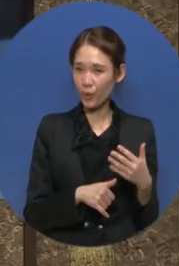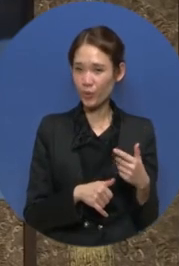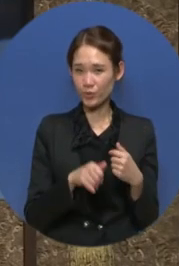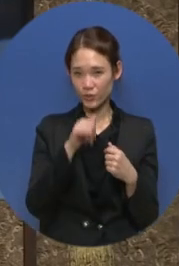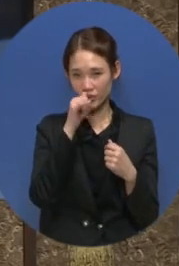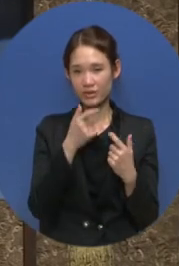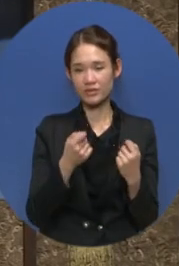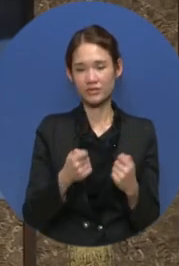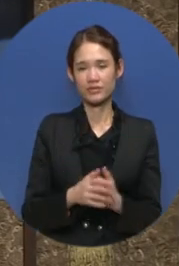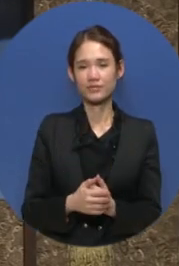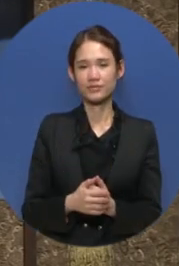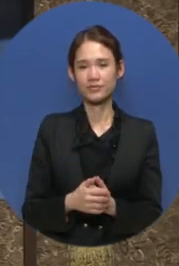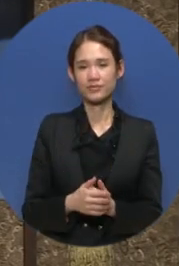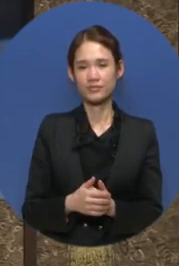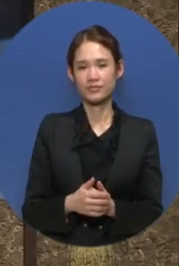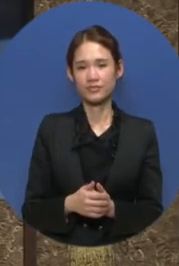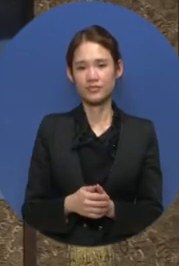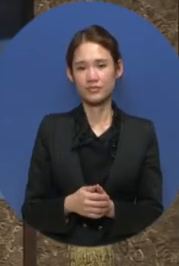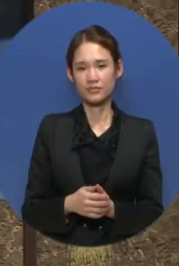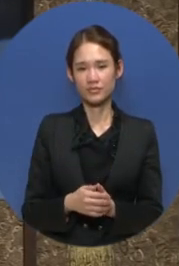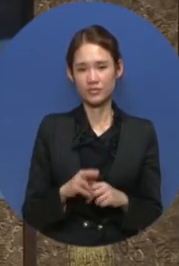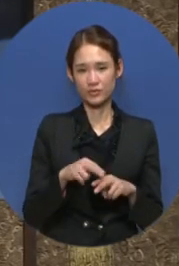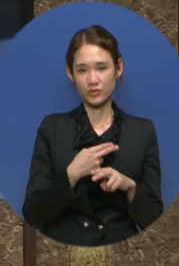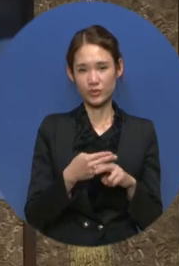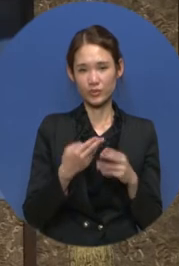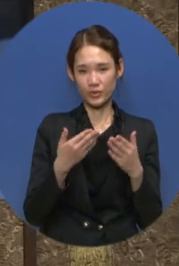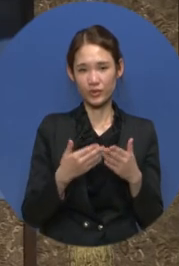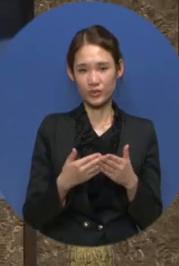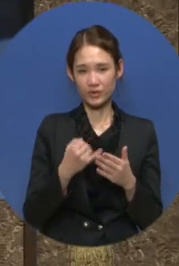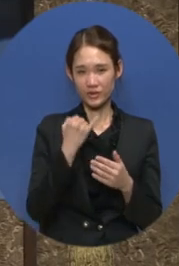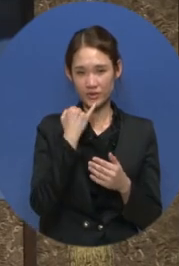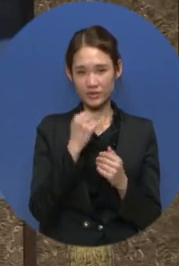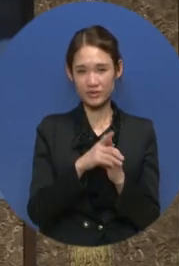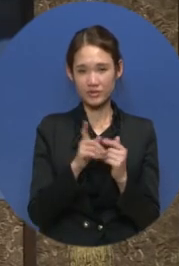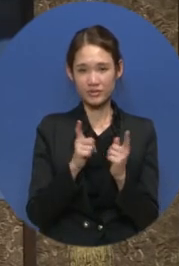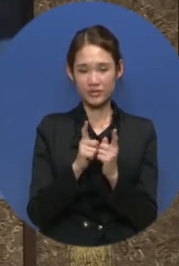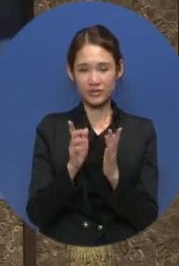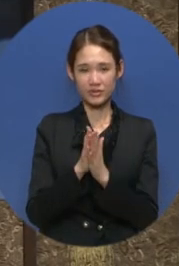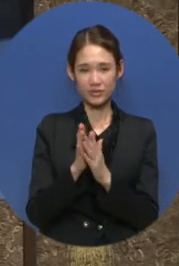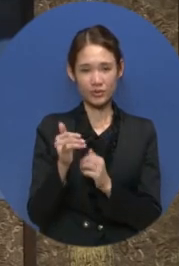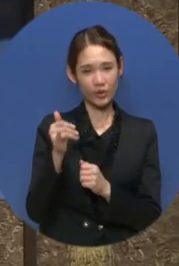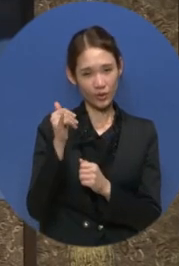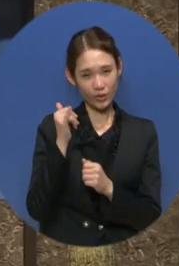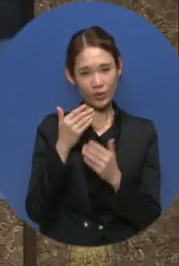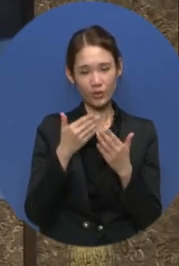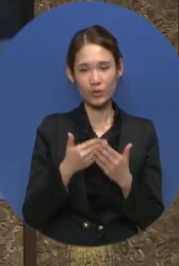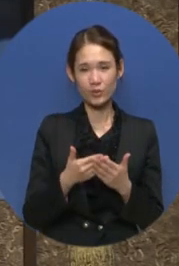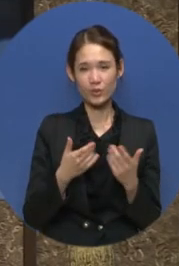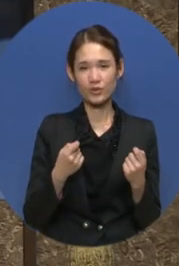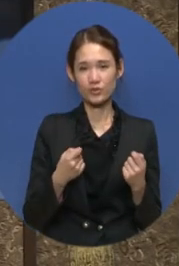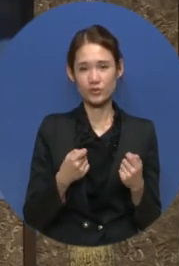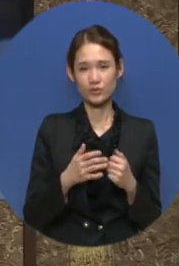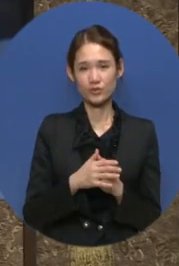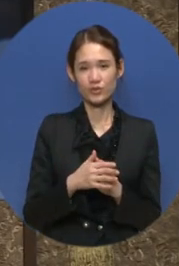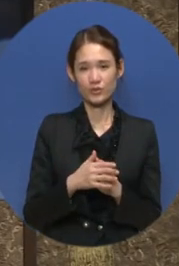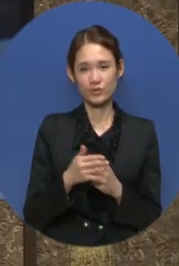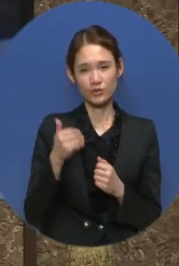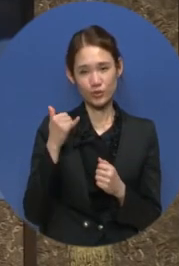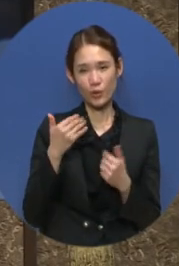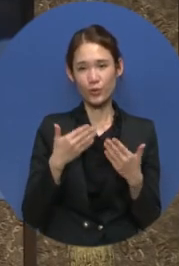이런 게 다 있거든요. 예. 그래서 이제 선물로 하나 받았는데 괜찮으니까 직접 저거 보고 막 전화를 또